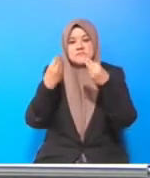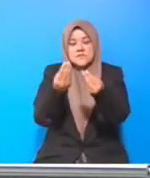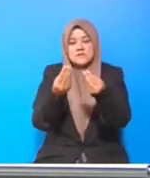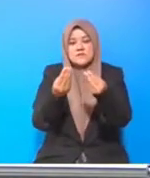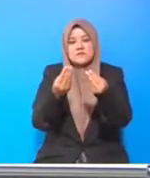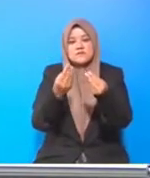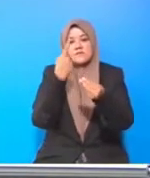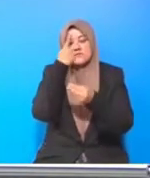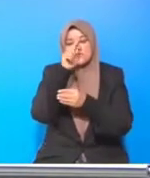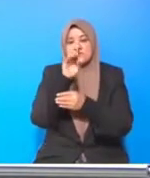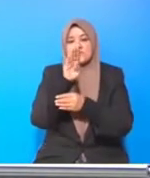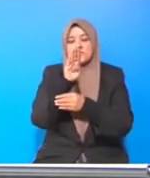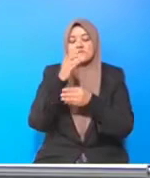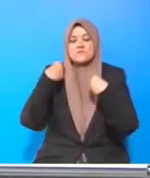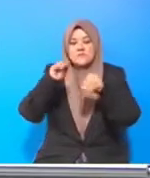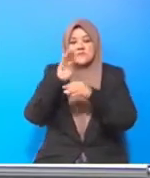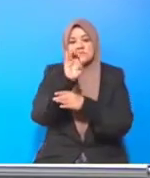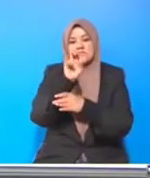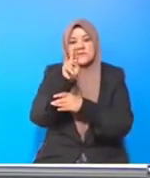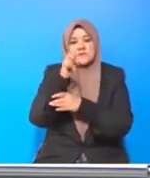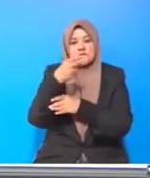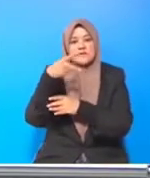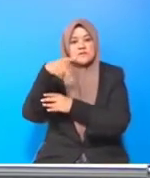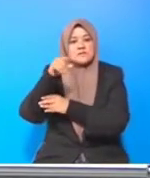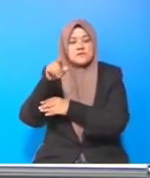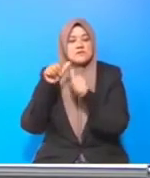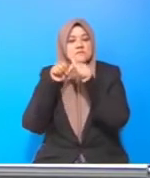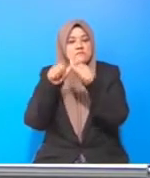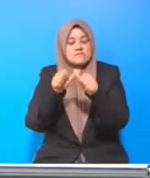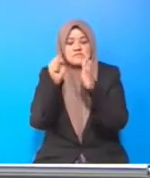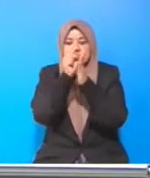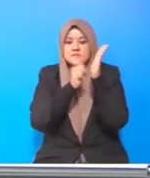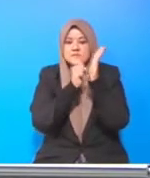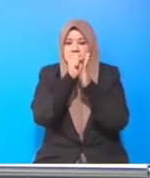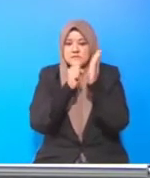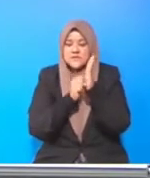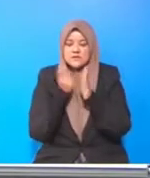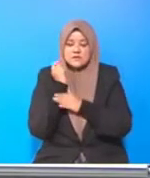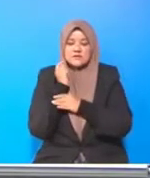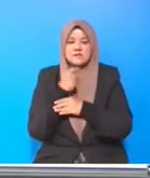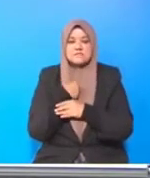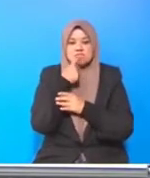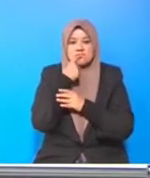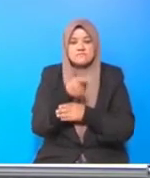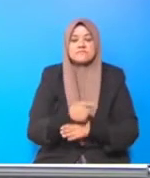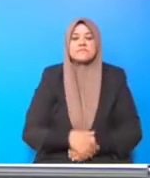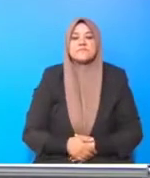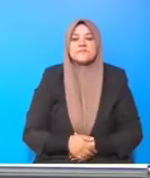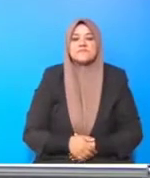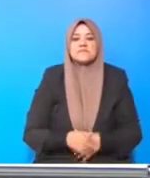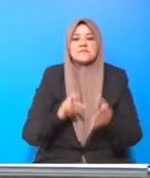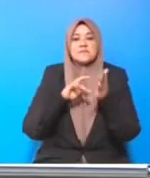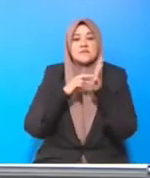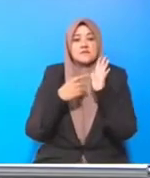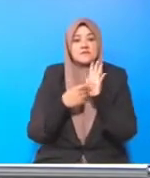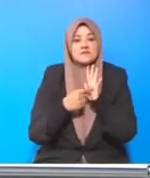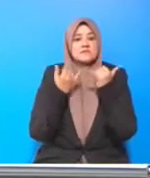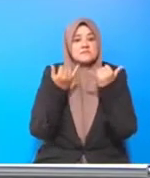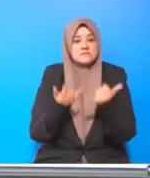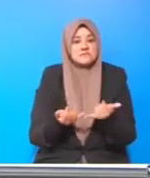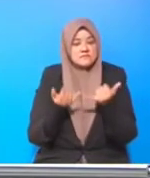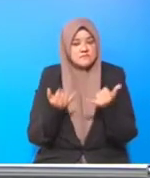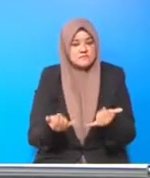berikutnya pembekalan benih padi sok berdasarkan kepada kriteria-kriteria yang telah disebutkan tadi jadi Mania